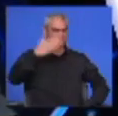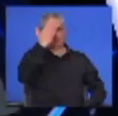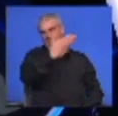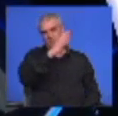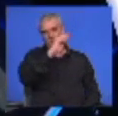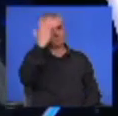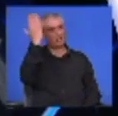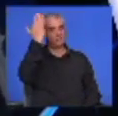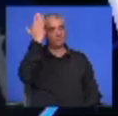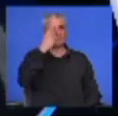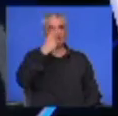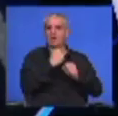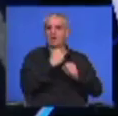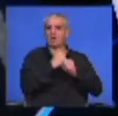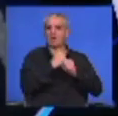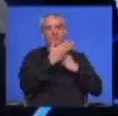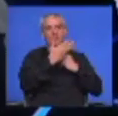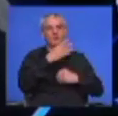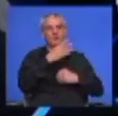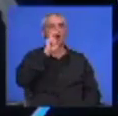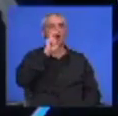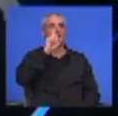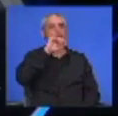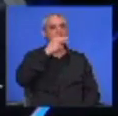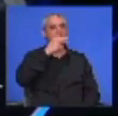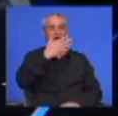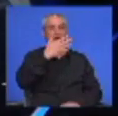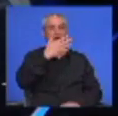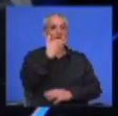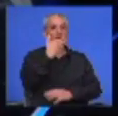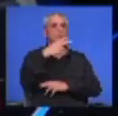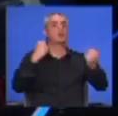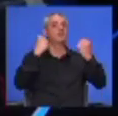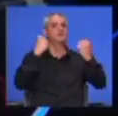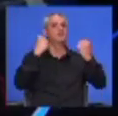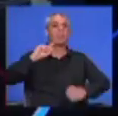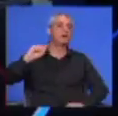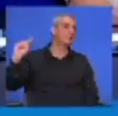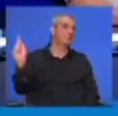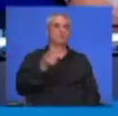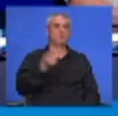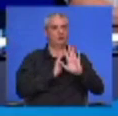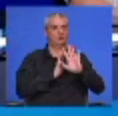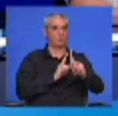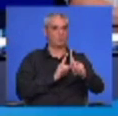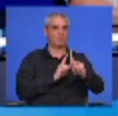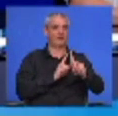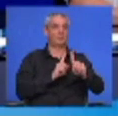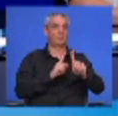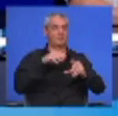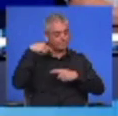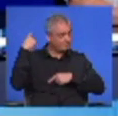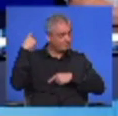עבדנו ביחד. מעוזיה, המדינה הזאת הרבה יותר חזקה מכל... מכל שונאיה. אני מציע... גם